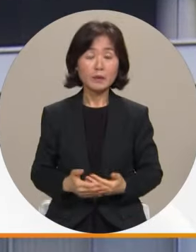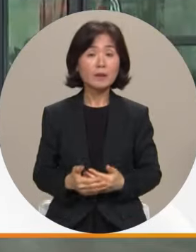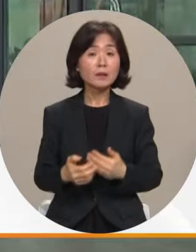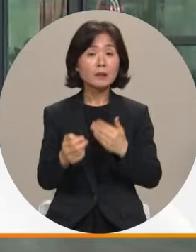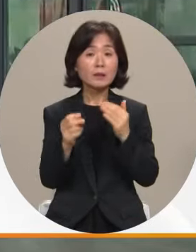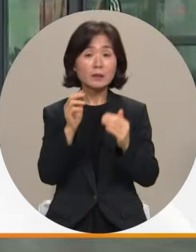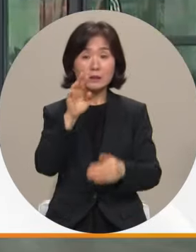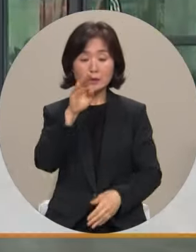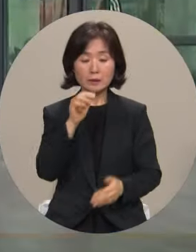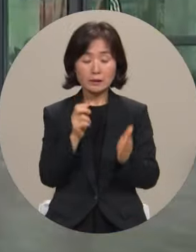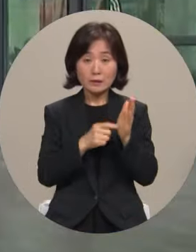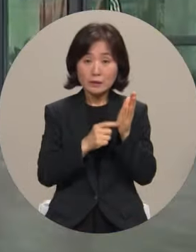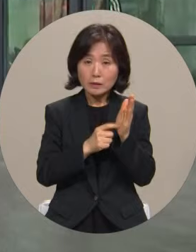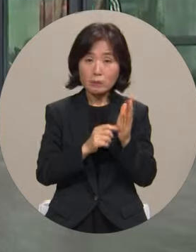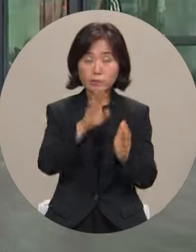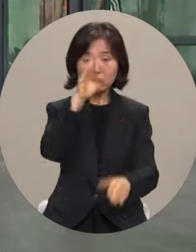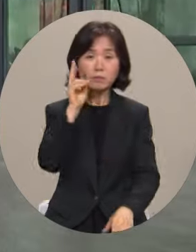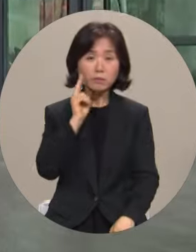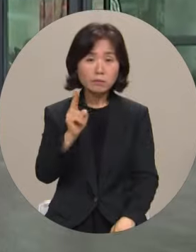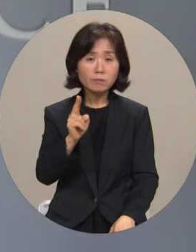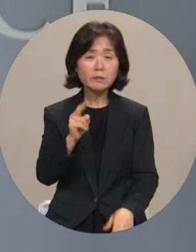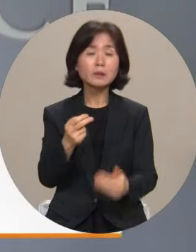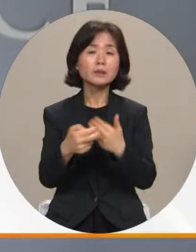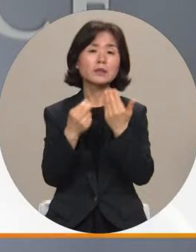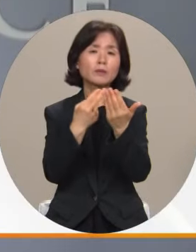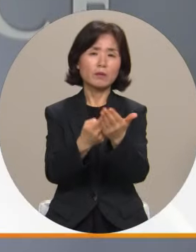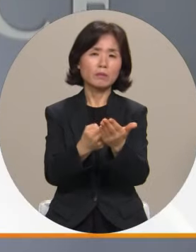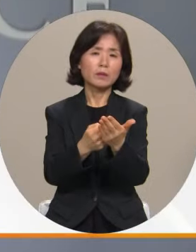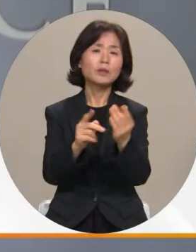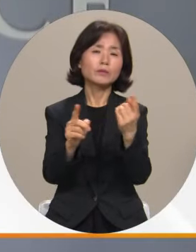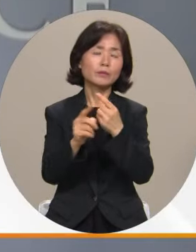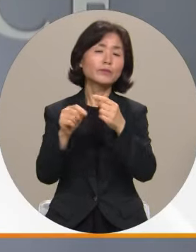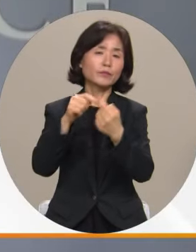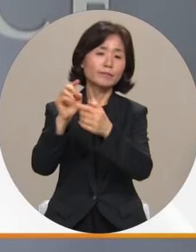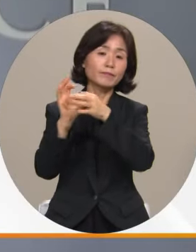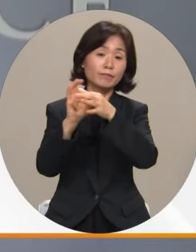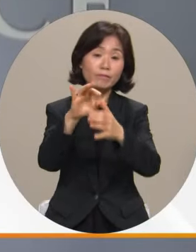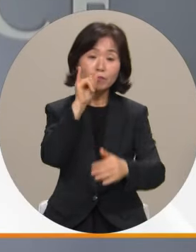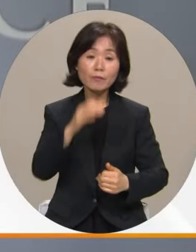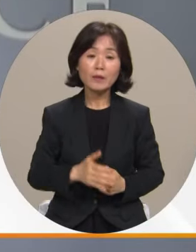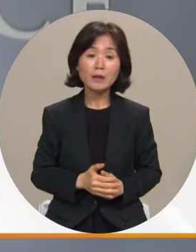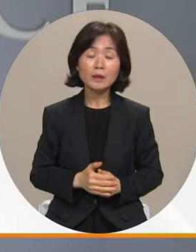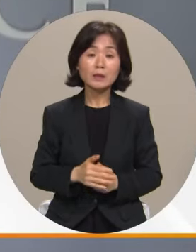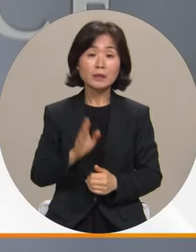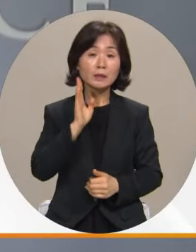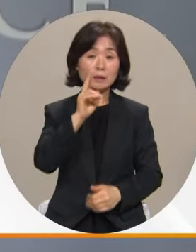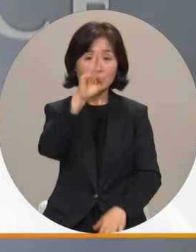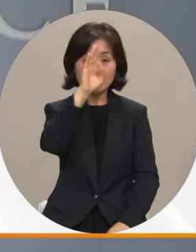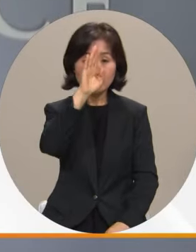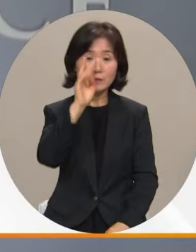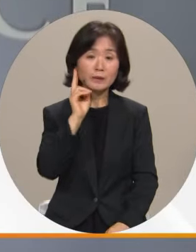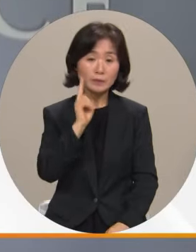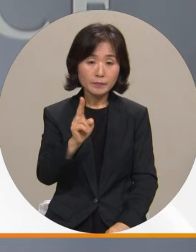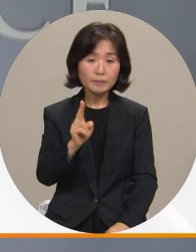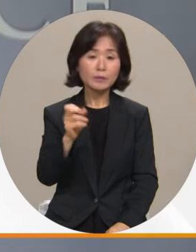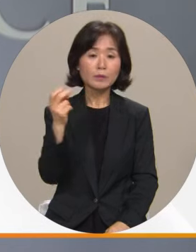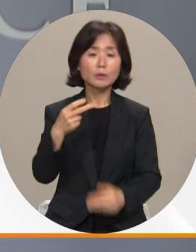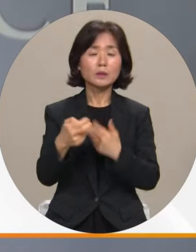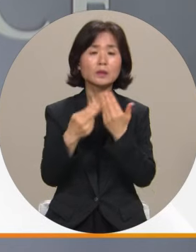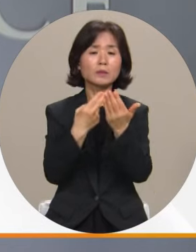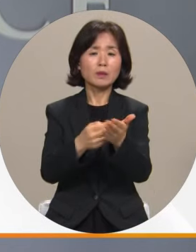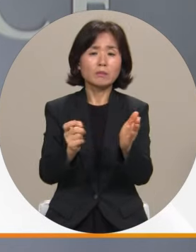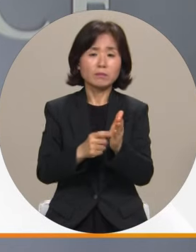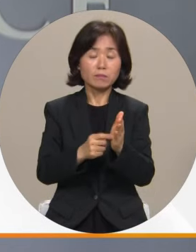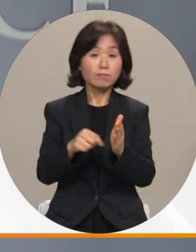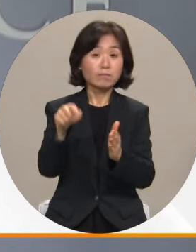환자 진료는 유지합니다 이원 은급 운영입니다 근데 이게 자율 오니까요